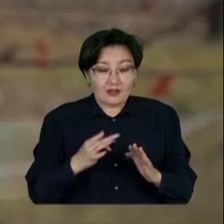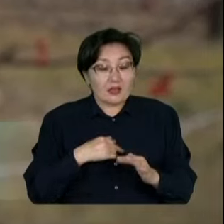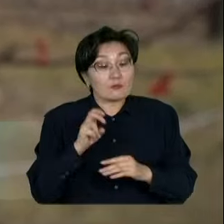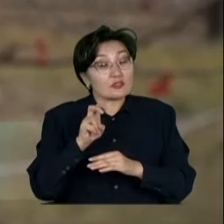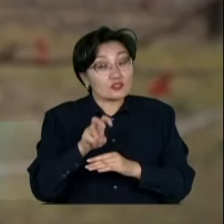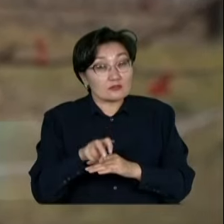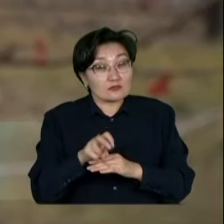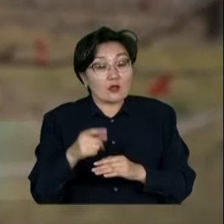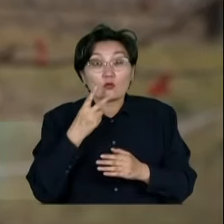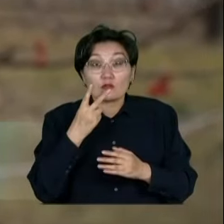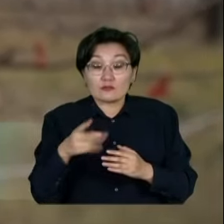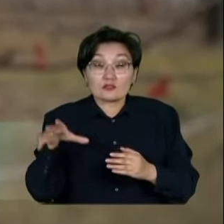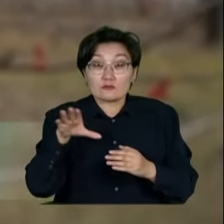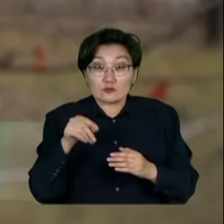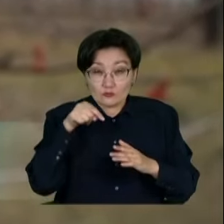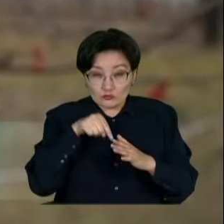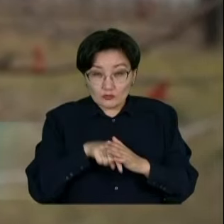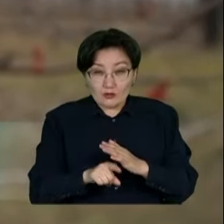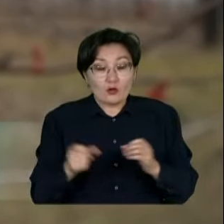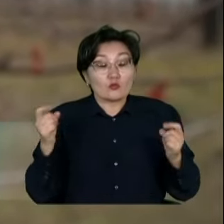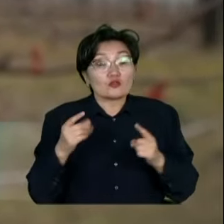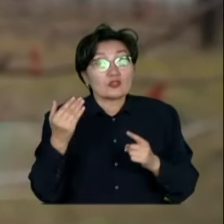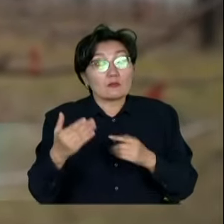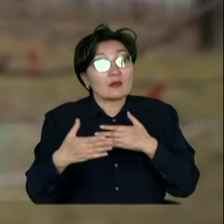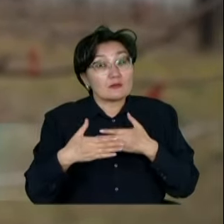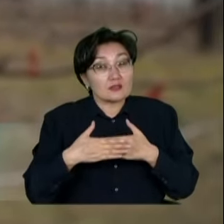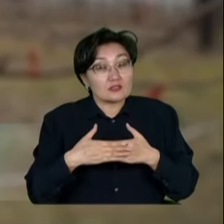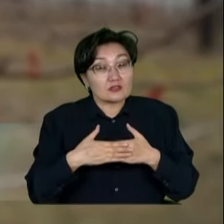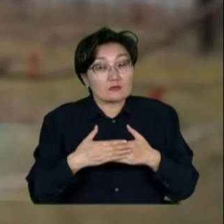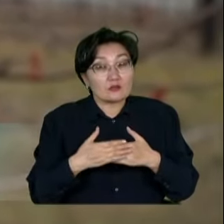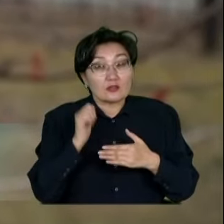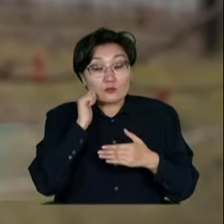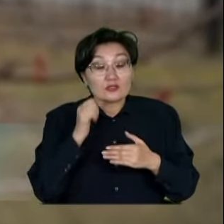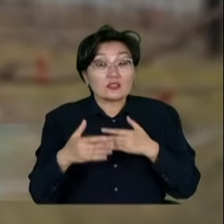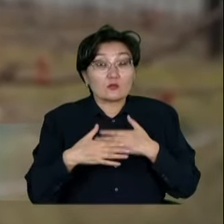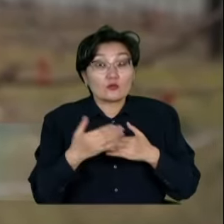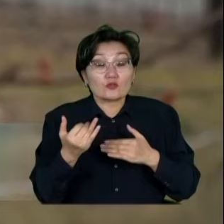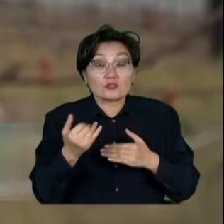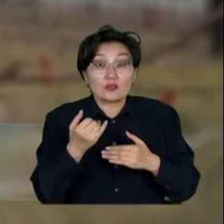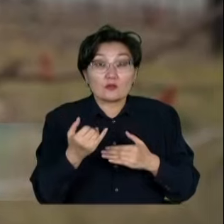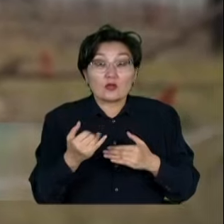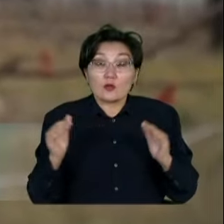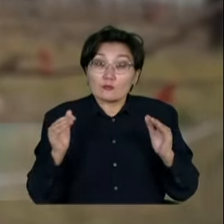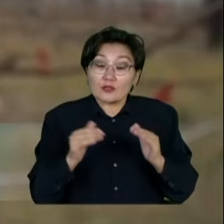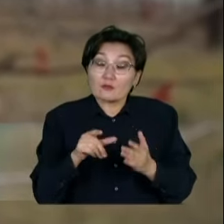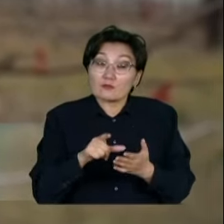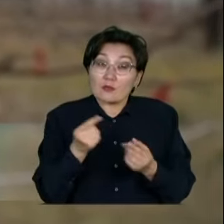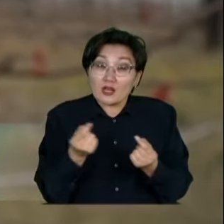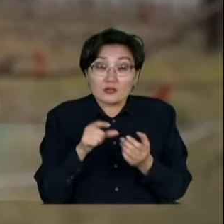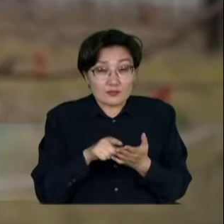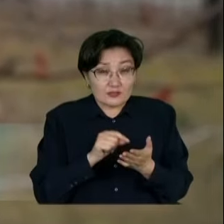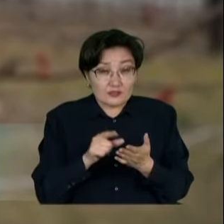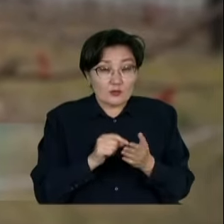пришла, увидела все изнутри, узнала ее поближе. Несмотря на то, что у нее маленькая пенсия,